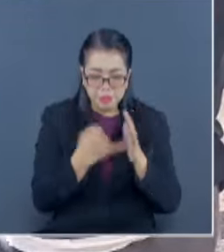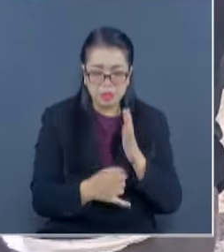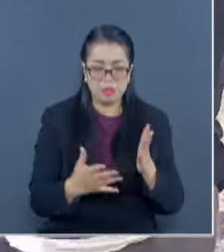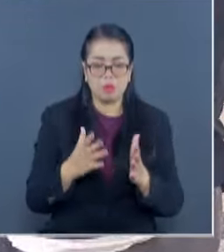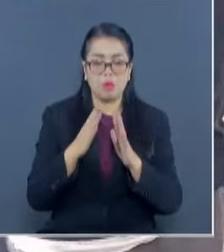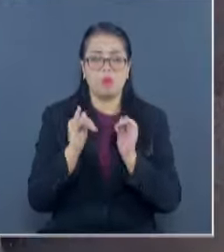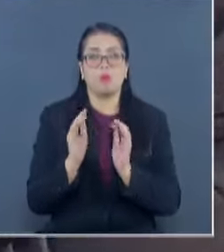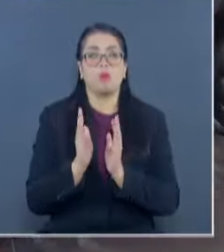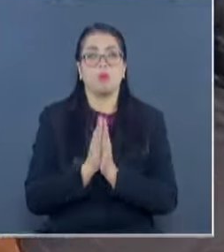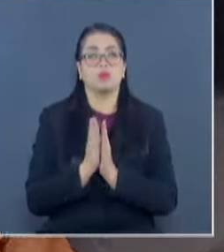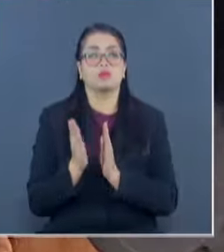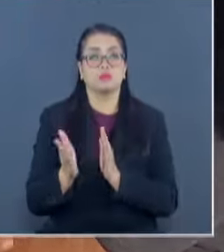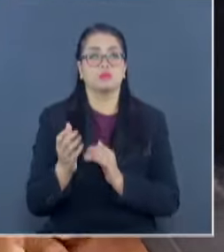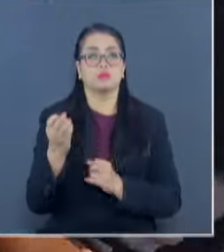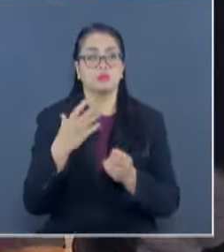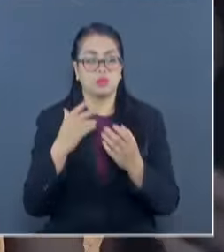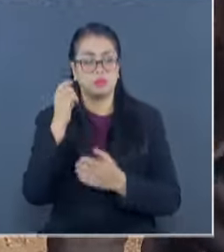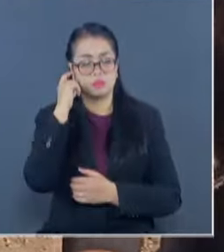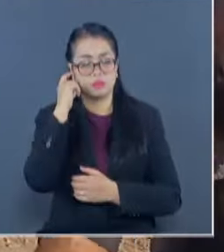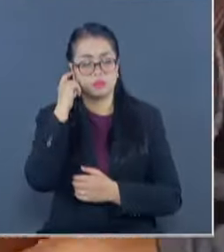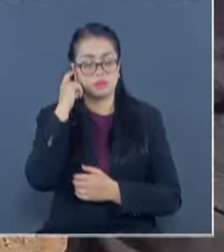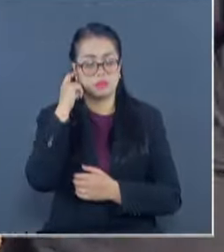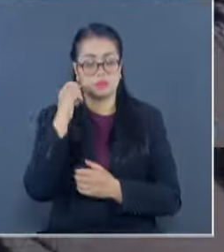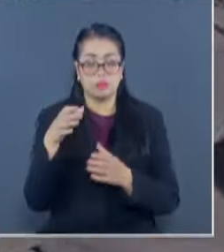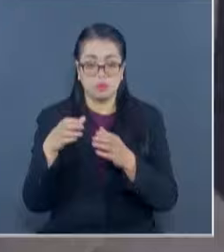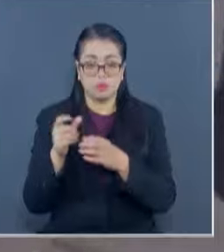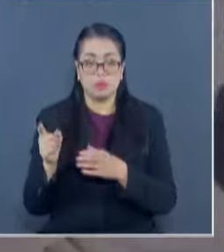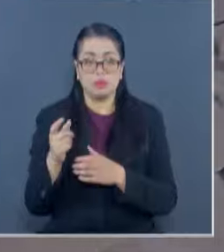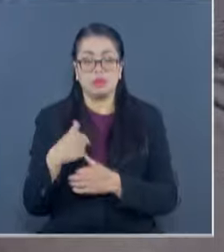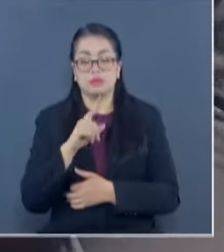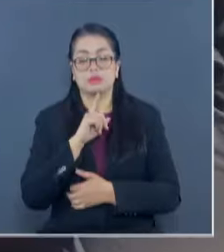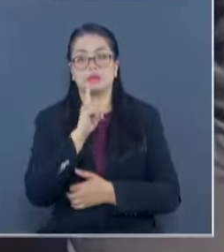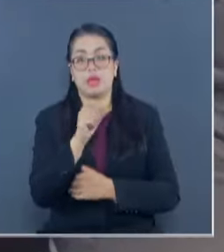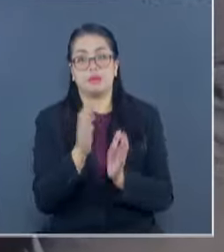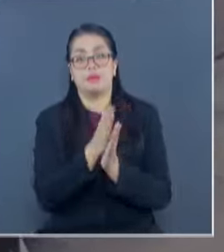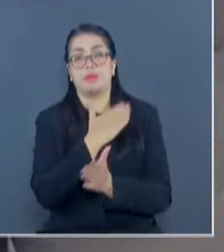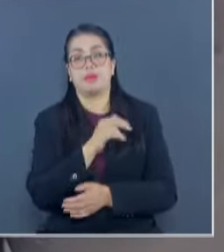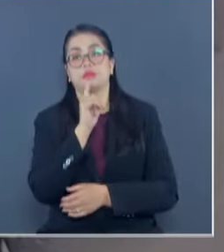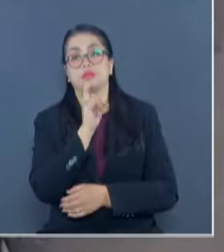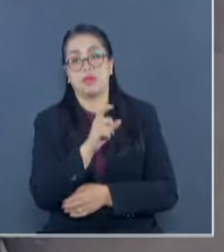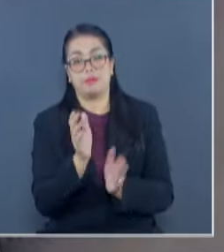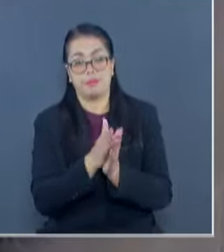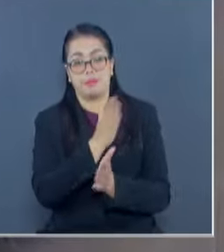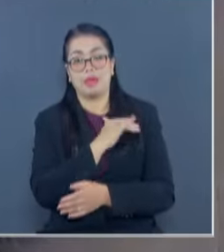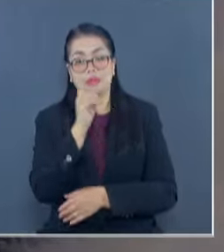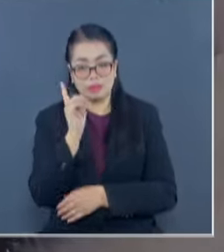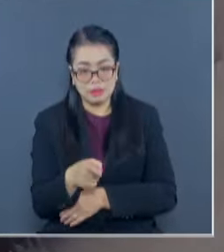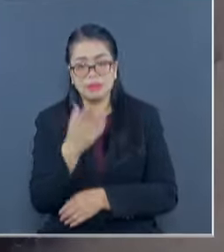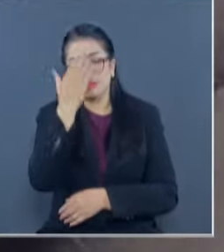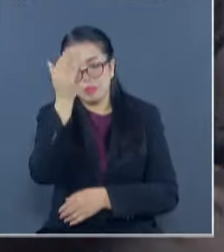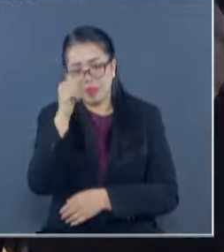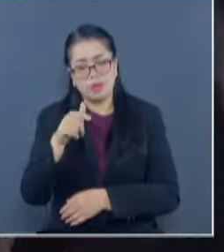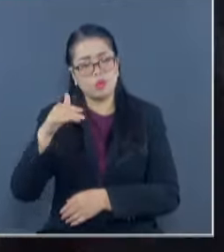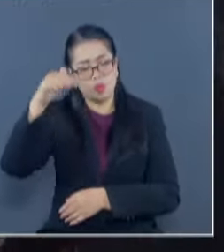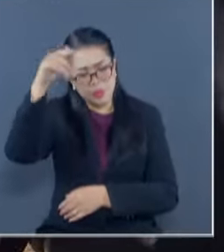รียกว่าวัดเล่ร่อนวนารามเนี่ยนะครับคุณผู้ชมครับขณะที่เจ้าหน้าที่เนี่ยพยายามสอบถามพระรูปนี้บอกว่าเป็นพระจริงไหมแล้วทำไมหลวงพี่มี